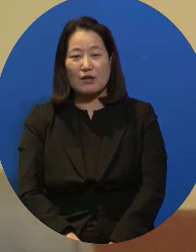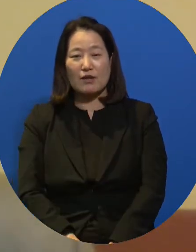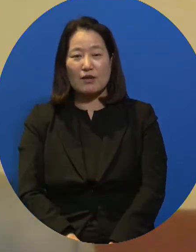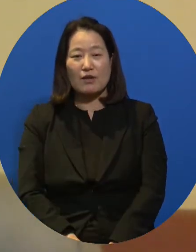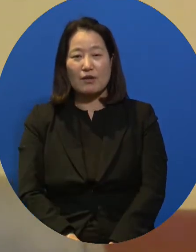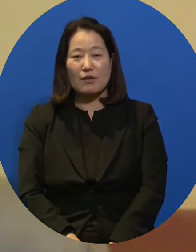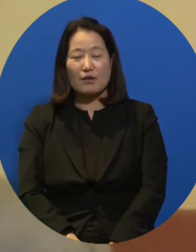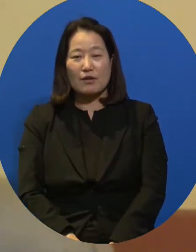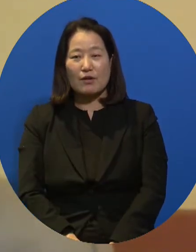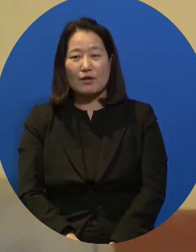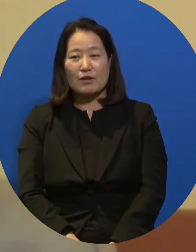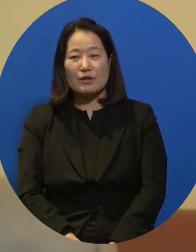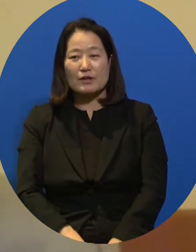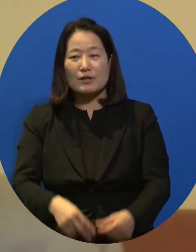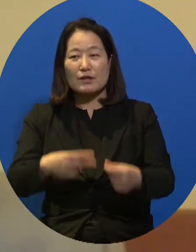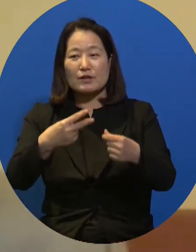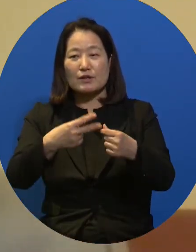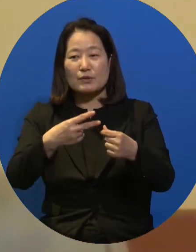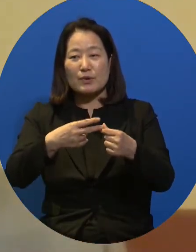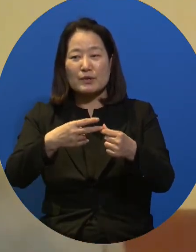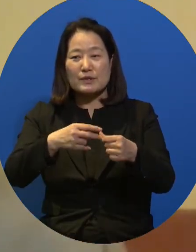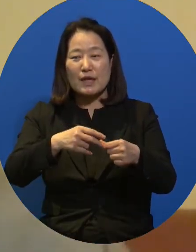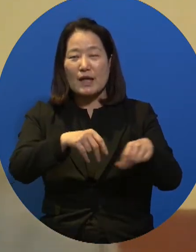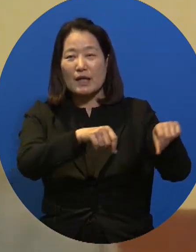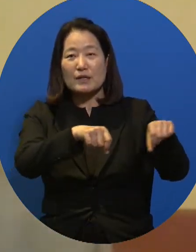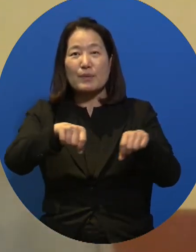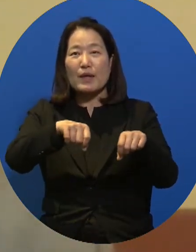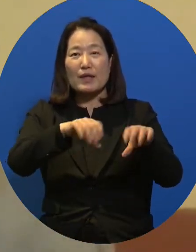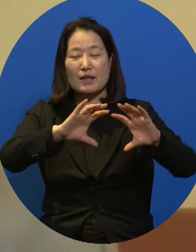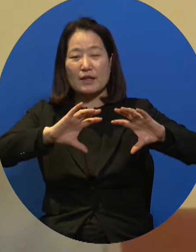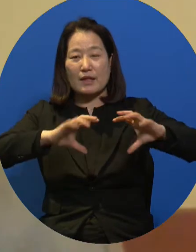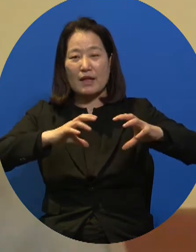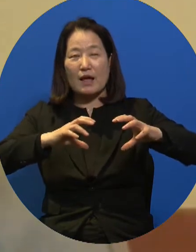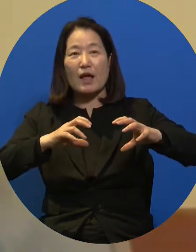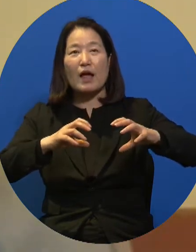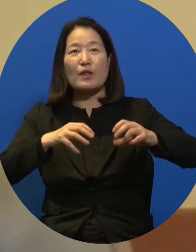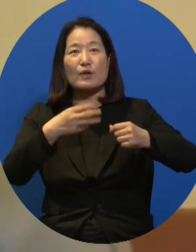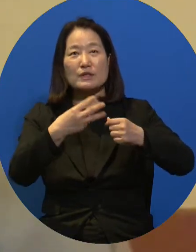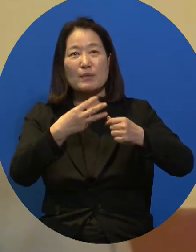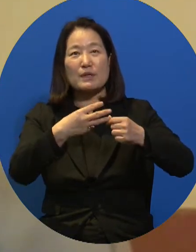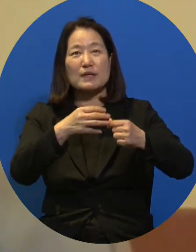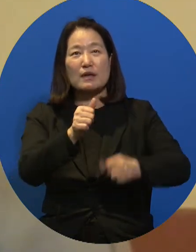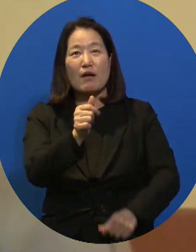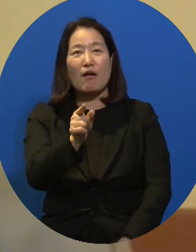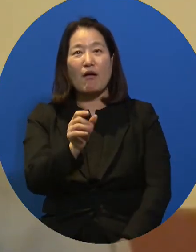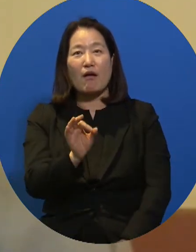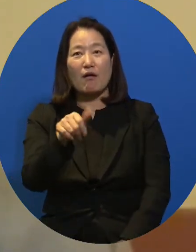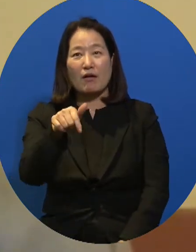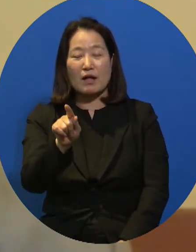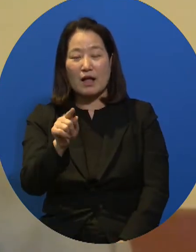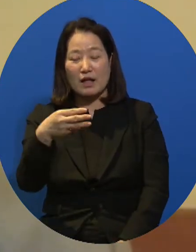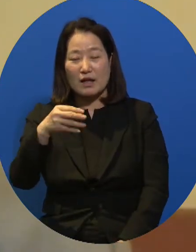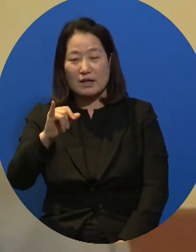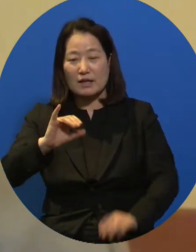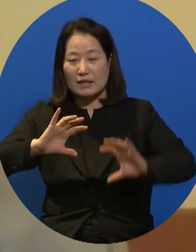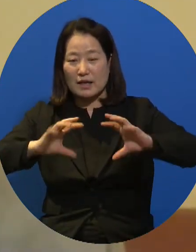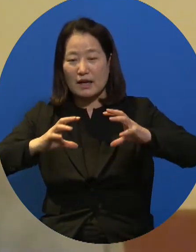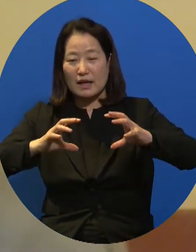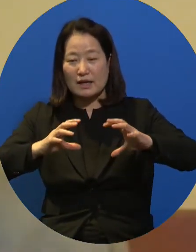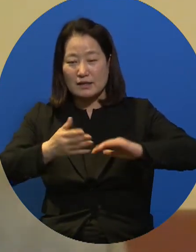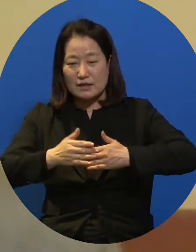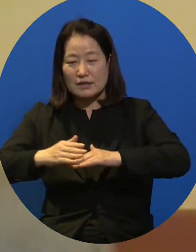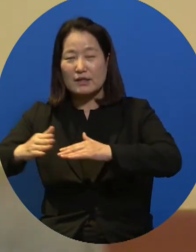번째는 스페인에서 조사가 시작이 되었고 세 번째 조사는 헝가리에서 진행이 되었습니다. 아마 여러분들이 들으셨을